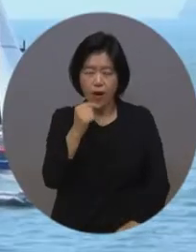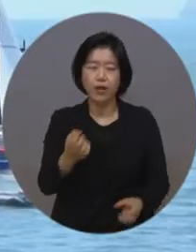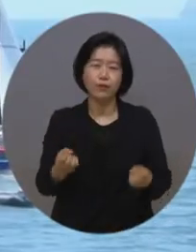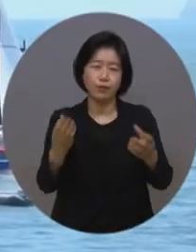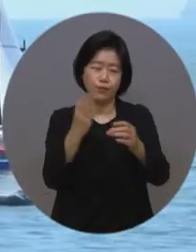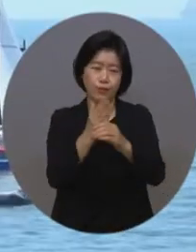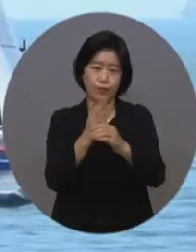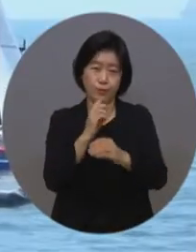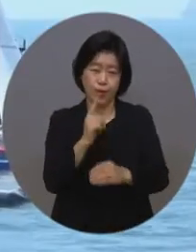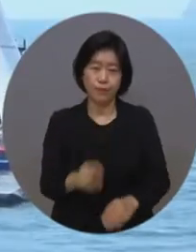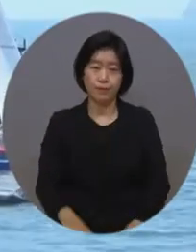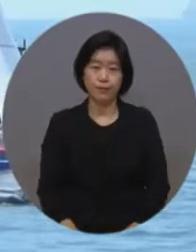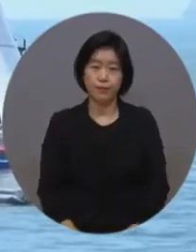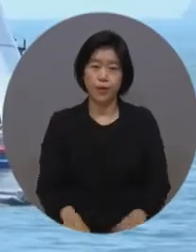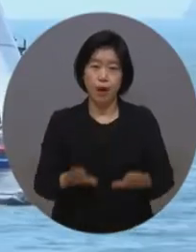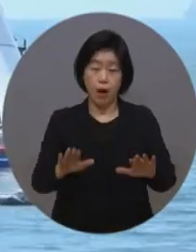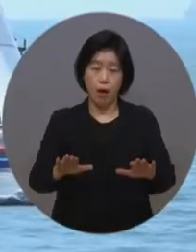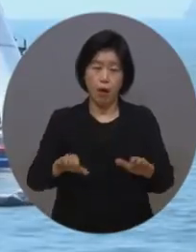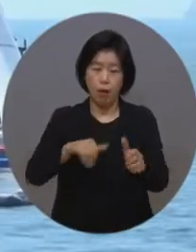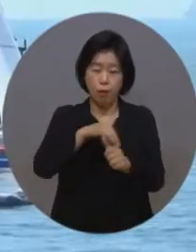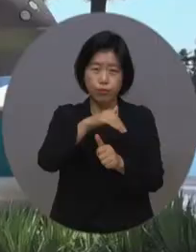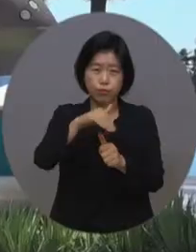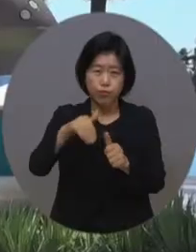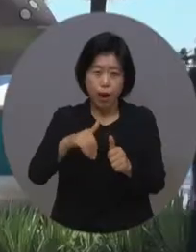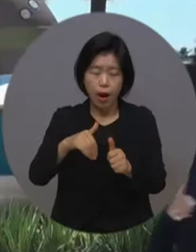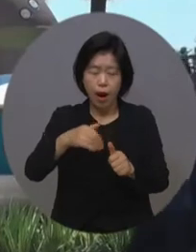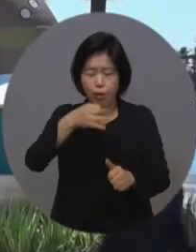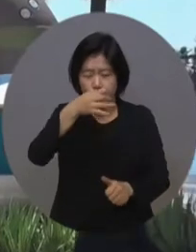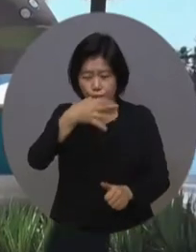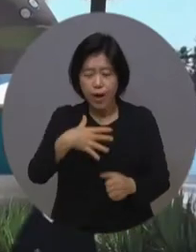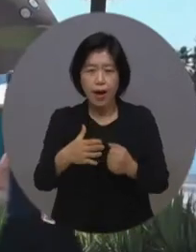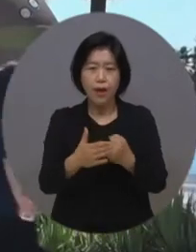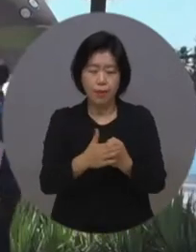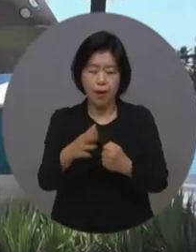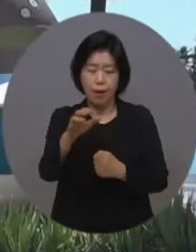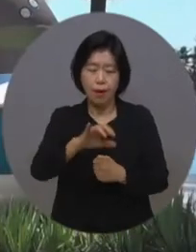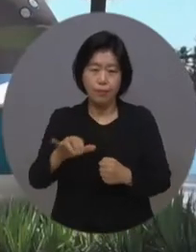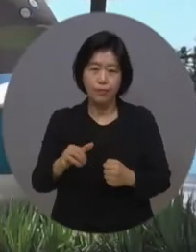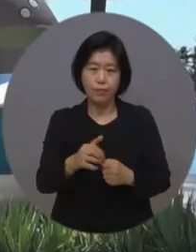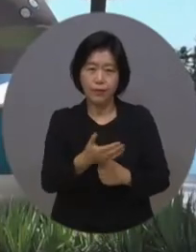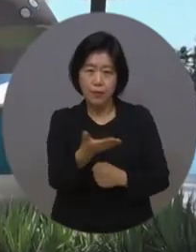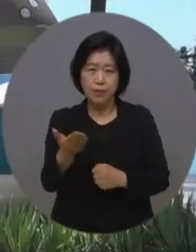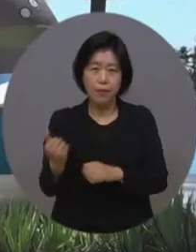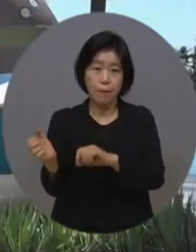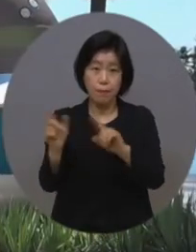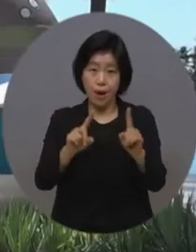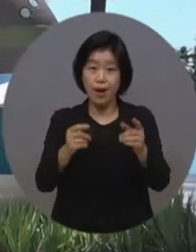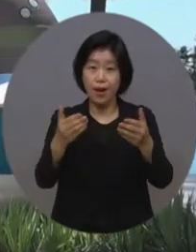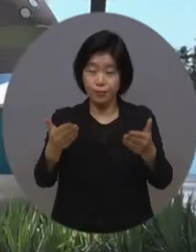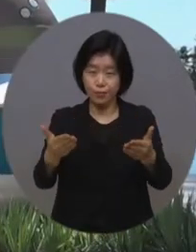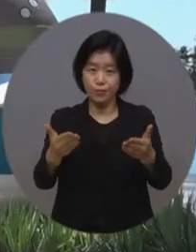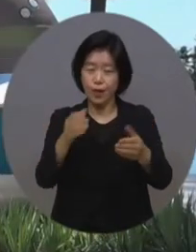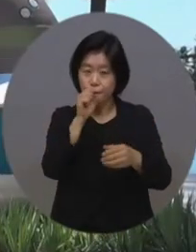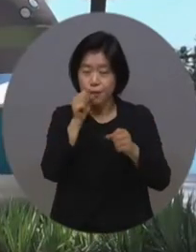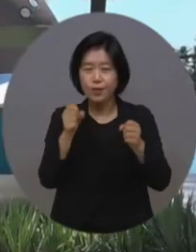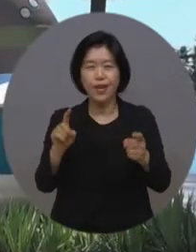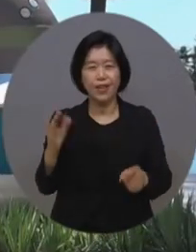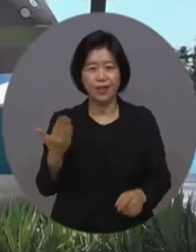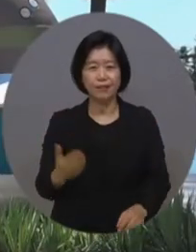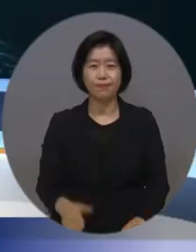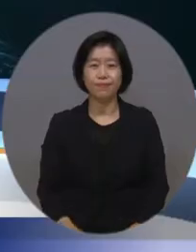축제가 코로나19로 지쳐버린 국민들의 삶에 새로운 활력이 되기를 기대합니다. 복지TV 뉴스